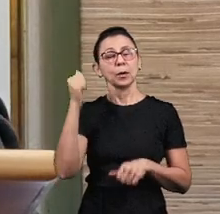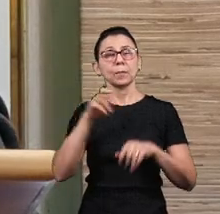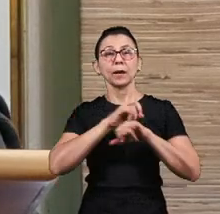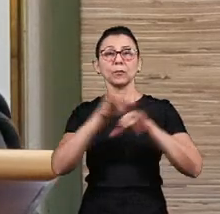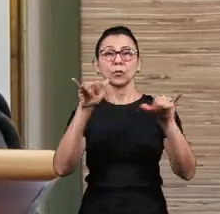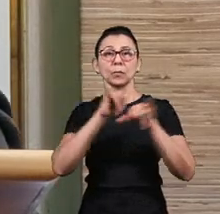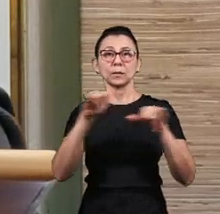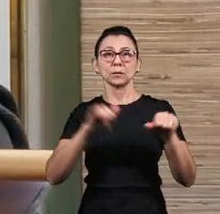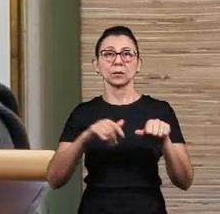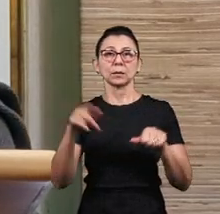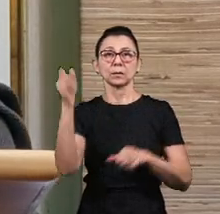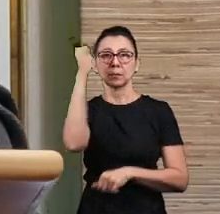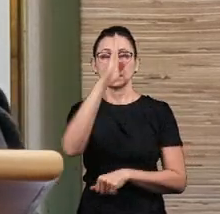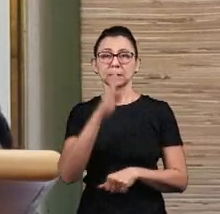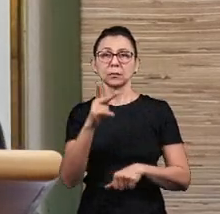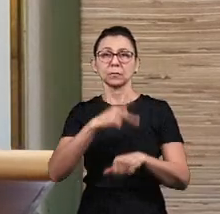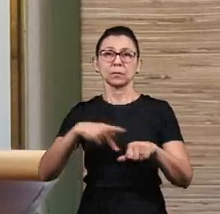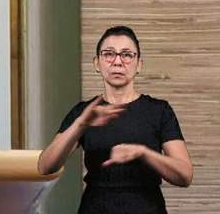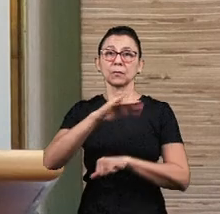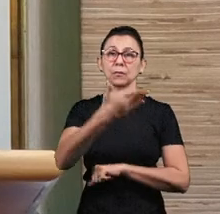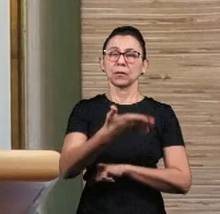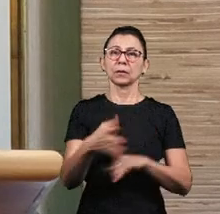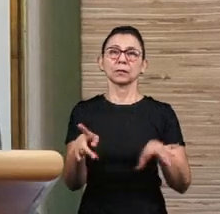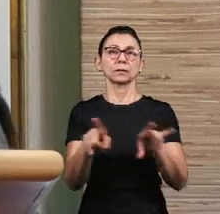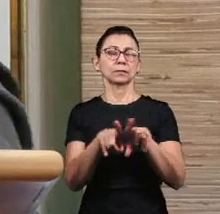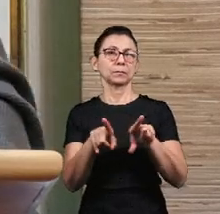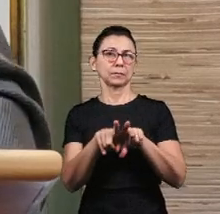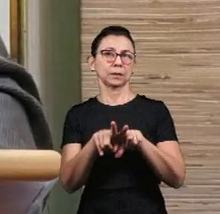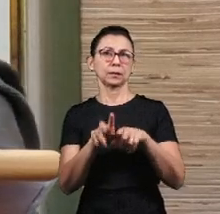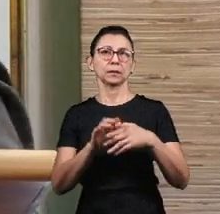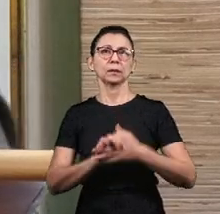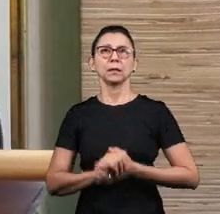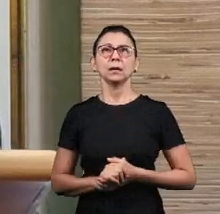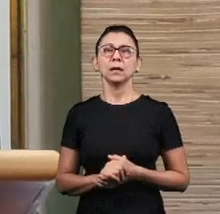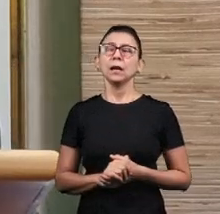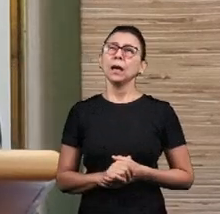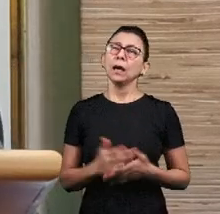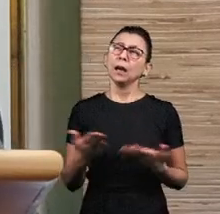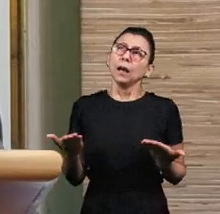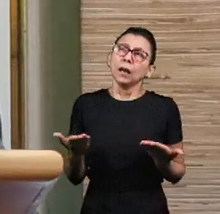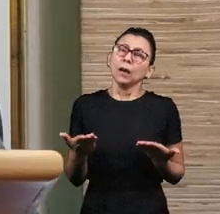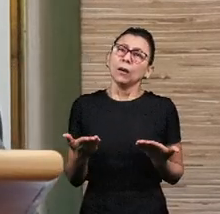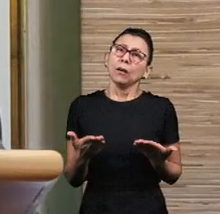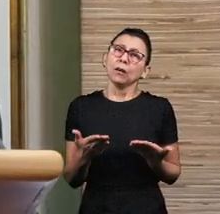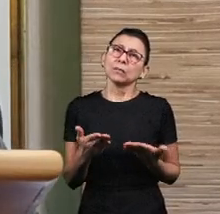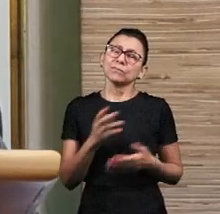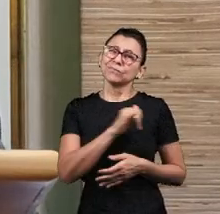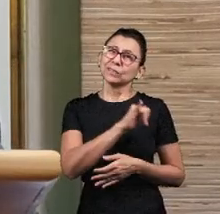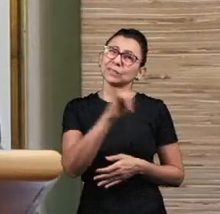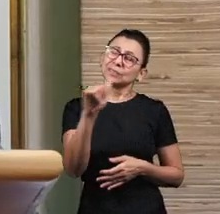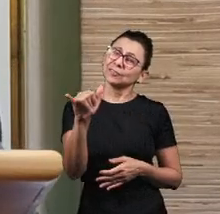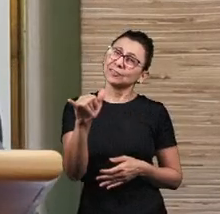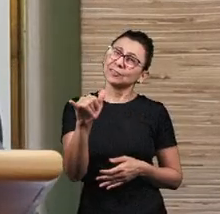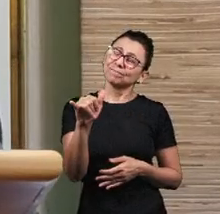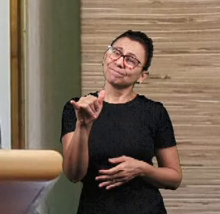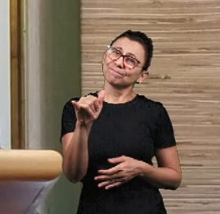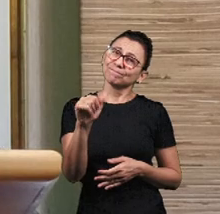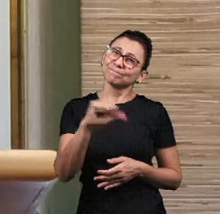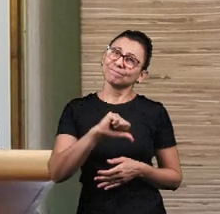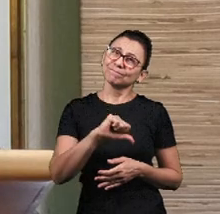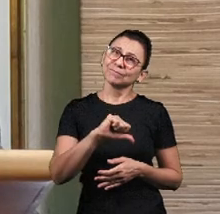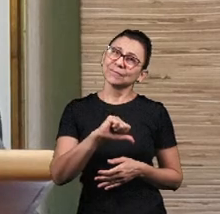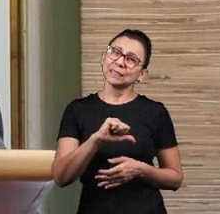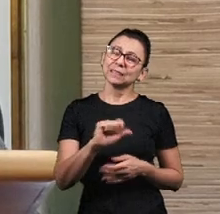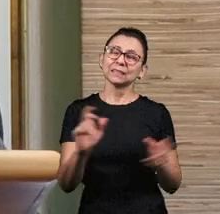l'étranger. Et tout d'abord, nous avons une nouvelle qui n'est pas très bonne. Elle